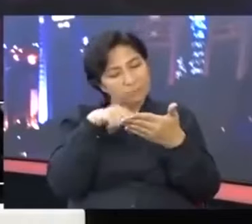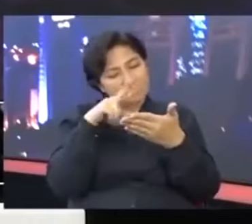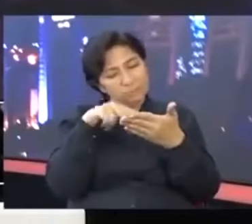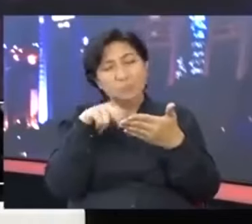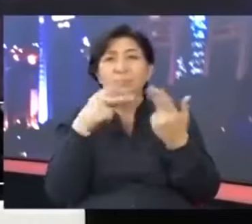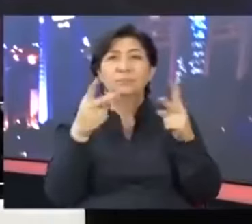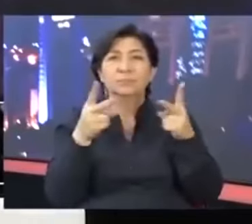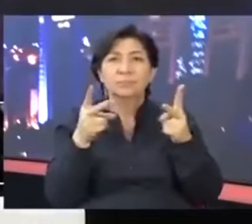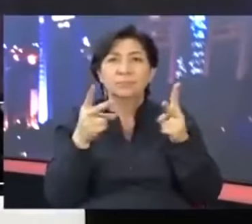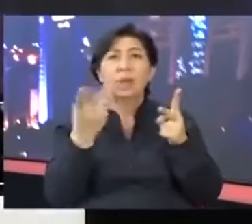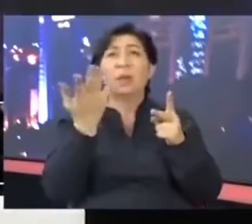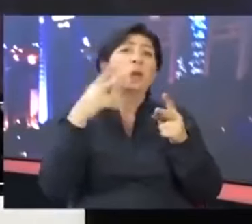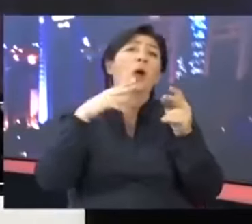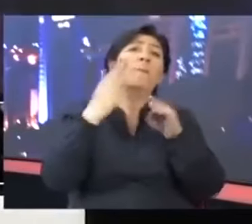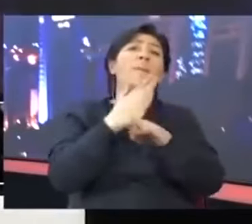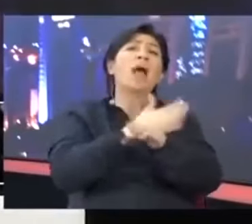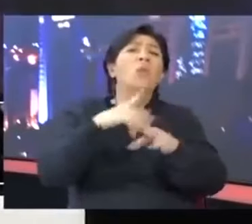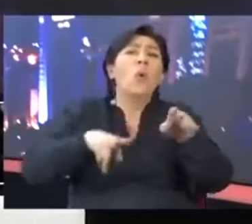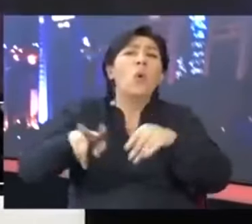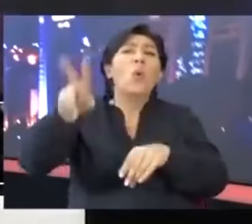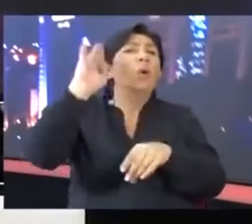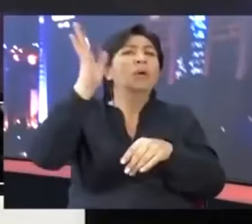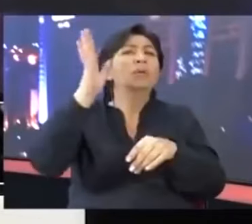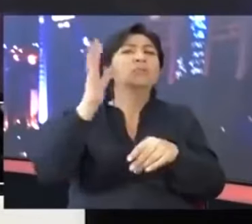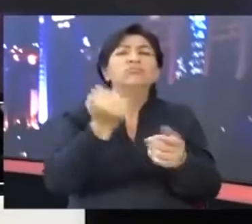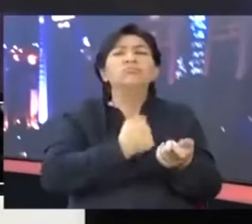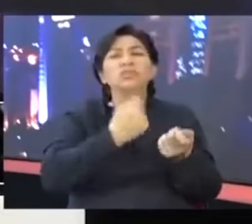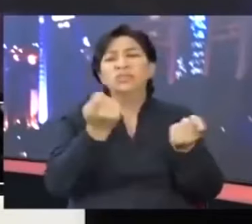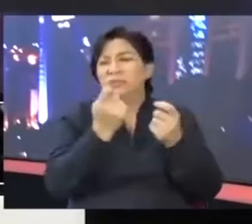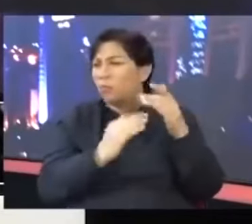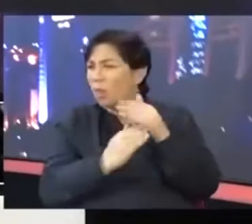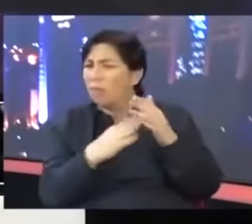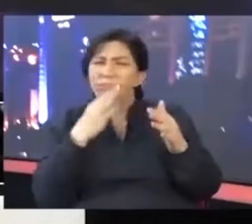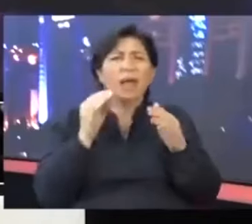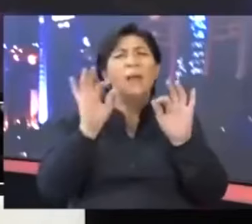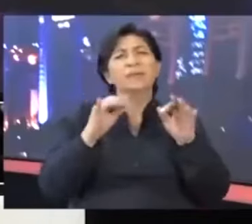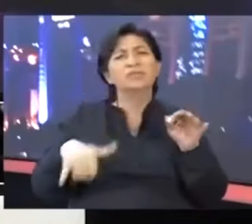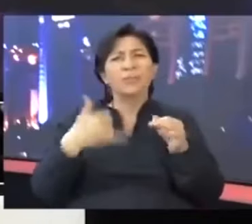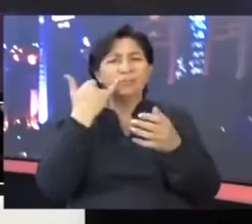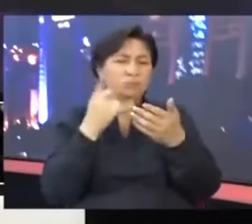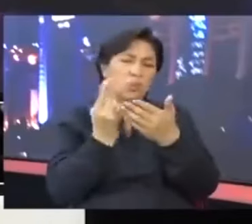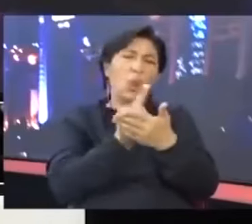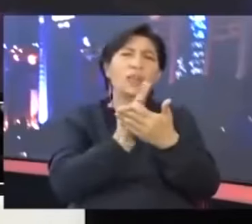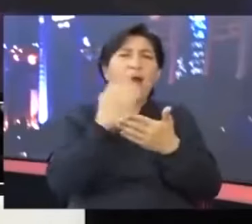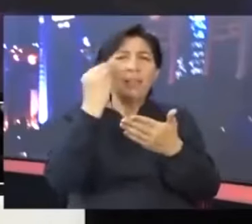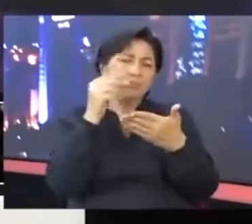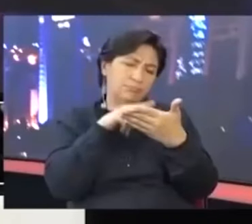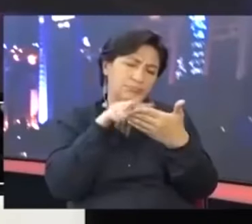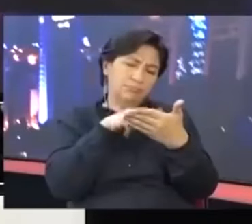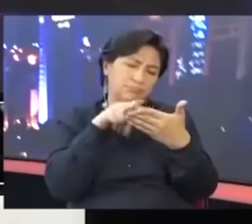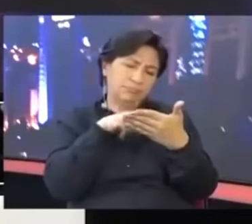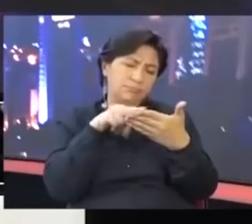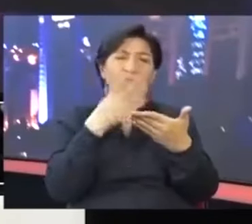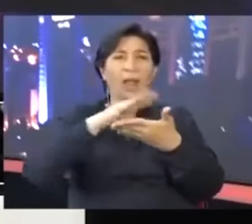Hatta başka tip seyahat ederken veyahut da herhangi bir iş arasında molasında hemen cep telefonundan açıp Kur'an'ını okumak